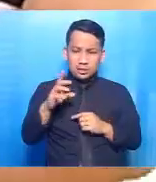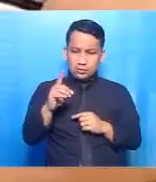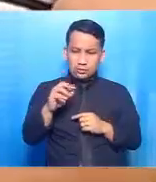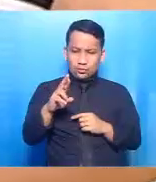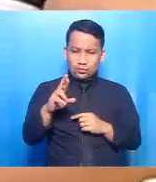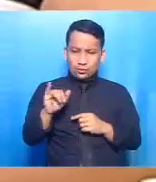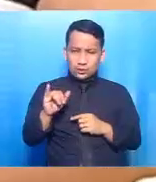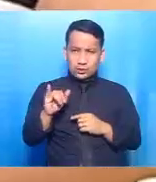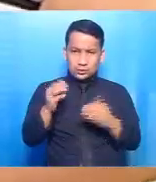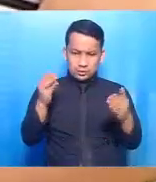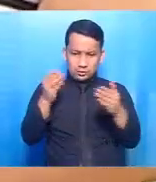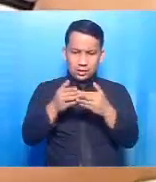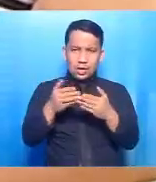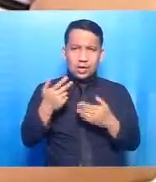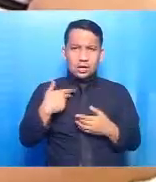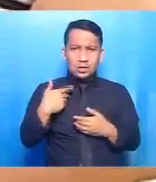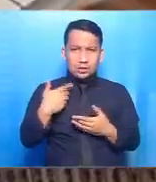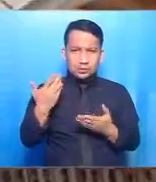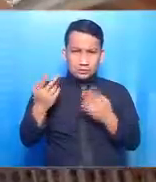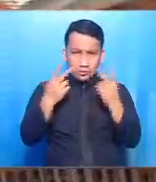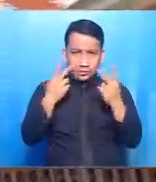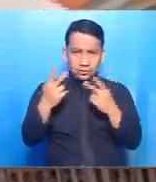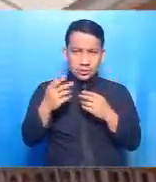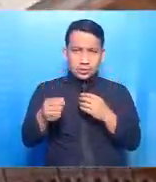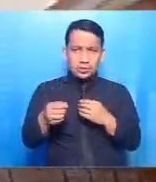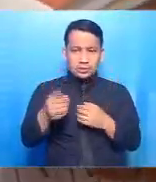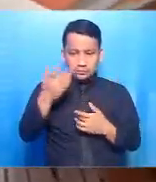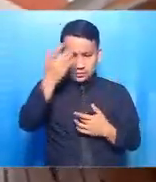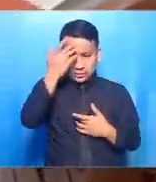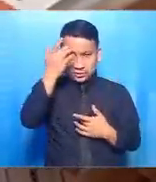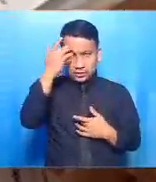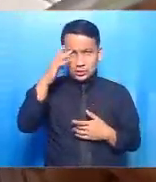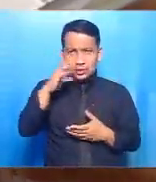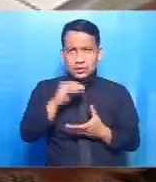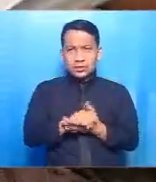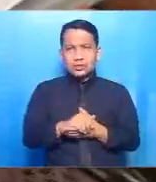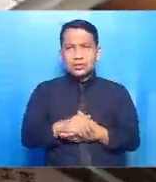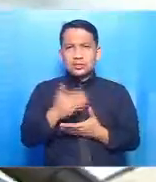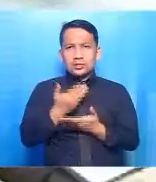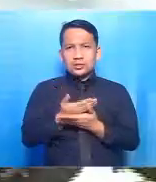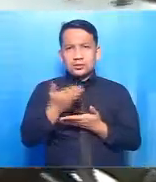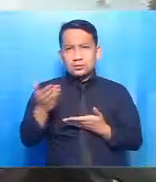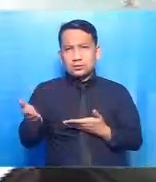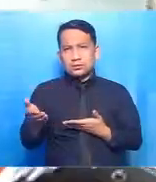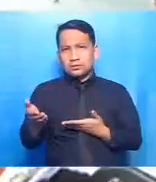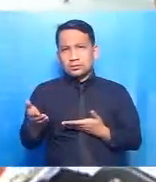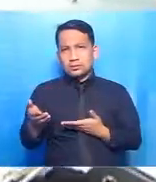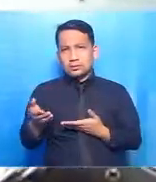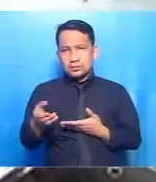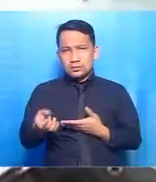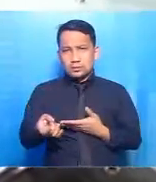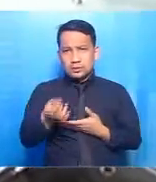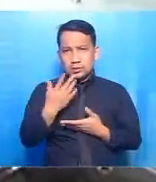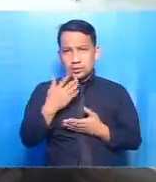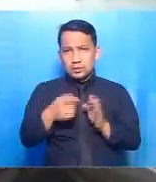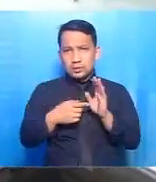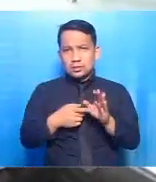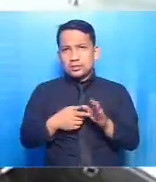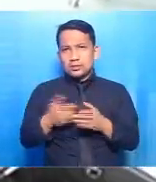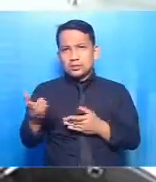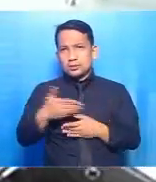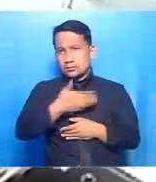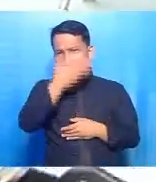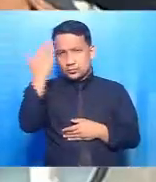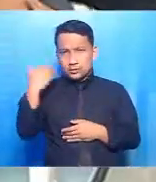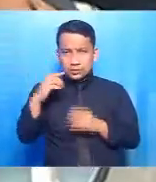na na-corner daw habang papuntang butika para sa may sakit niyang asawa. Bibili lang sana ako ng gamot, nakalimutan ko lang